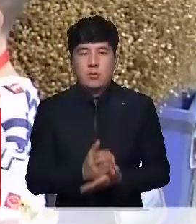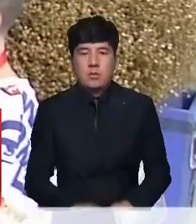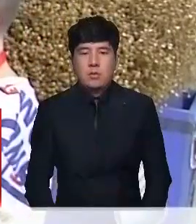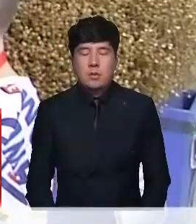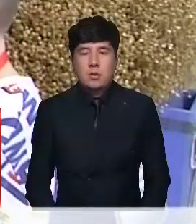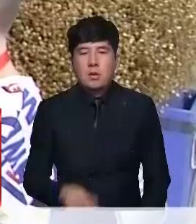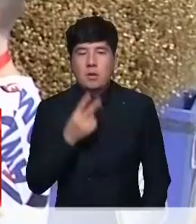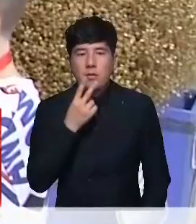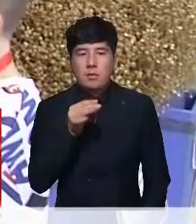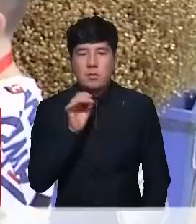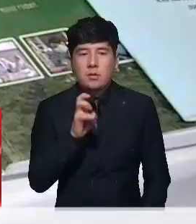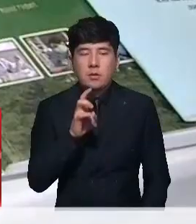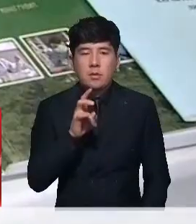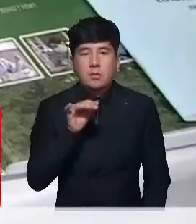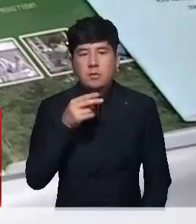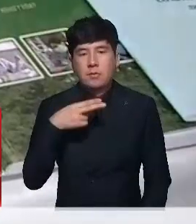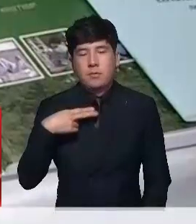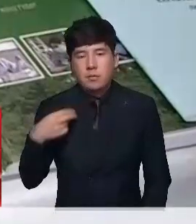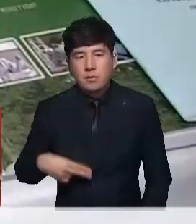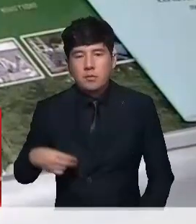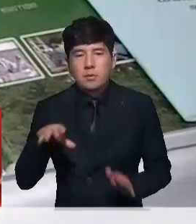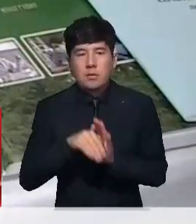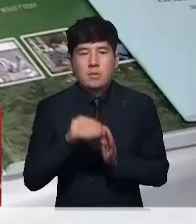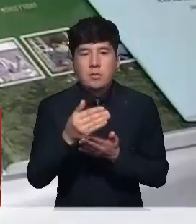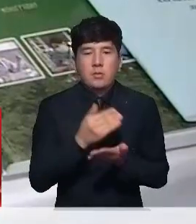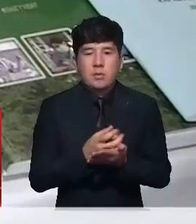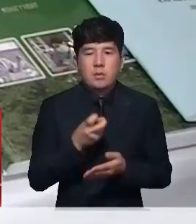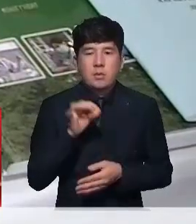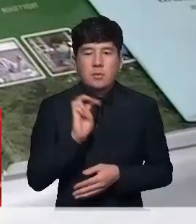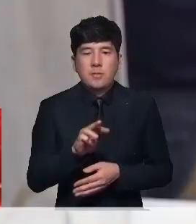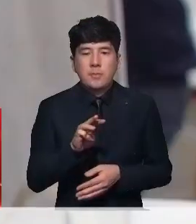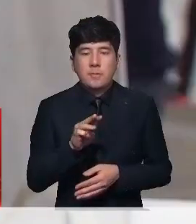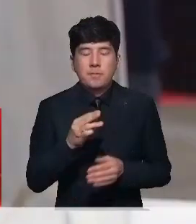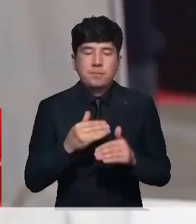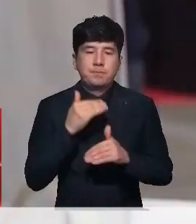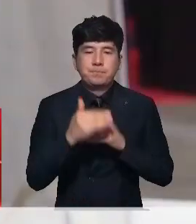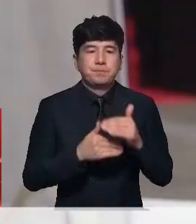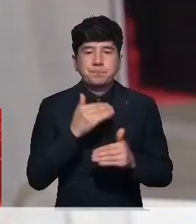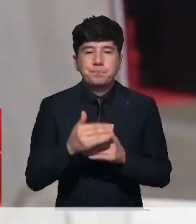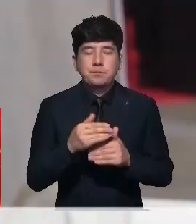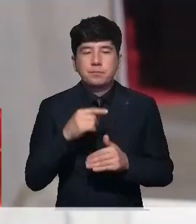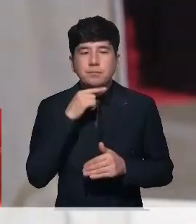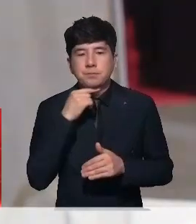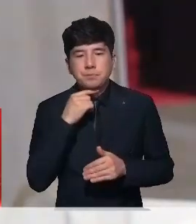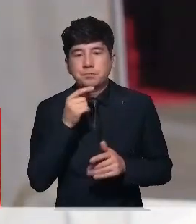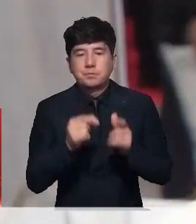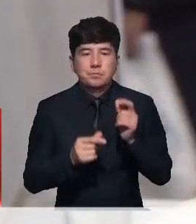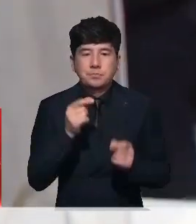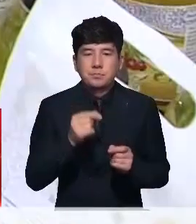вот представители французских компаний намерены внедрять селекционные программы для увеличения производства мясной и молочной